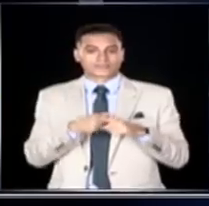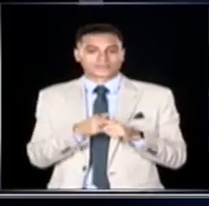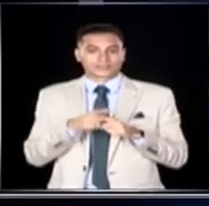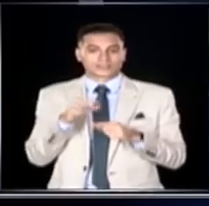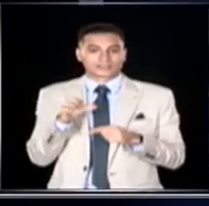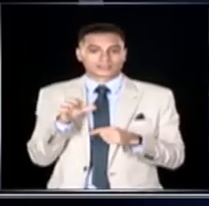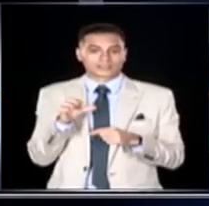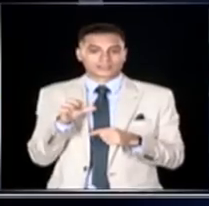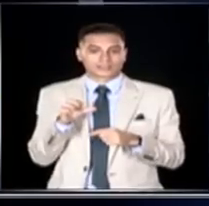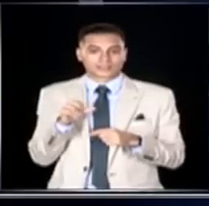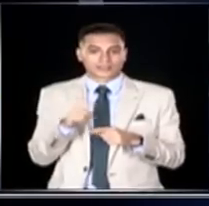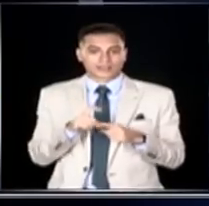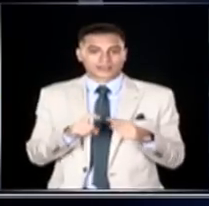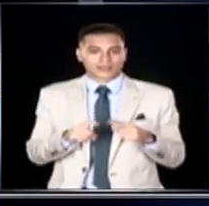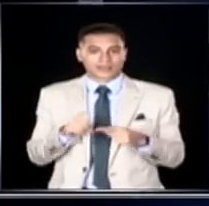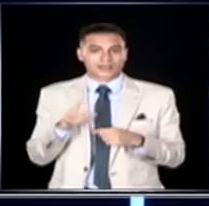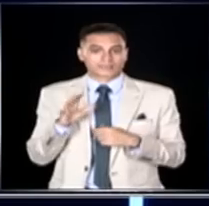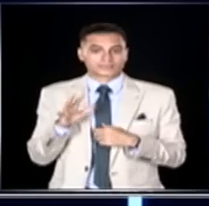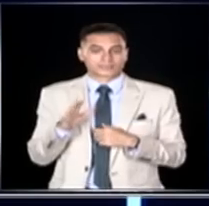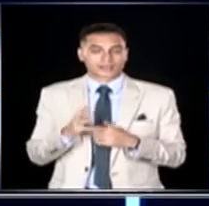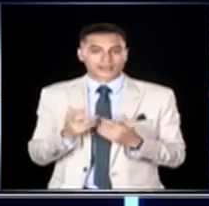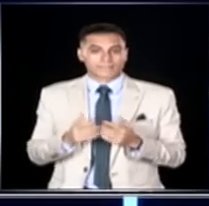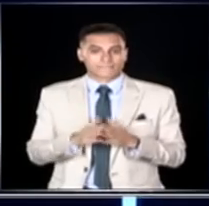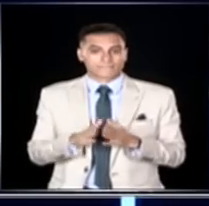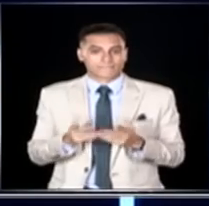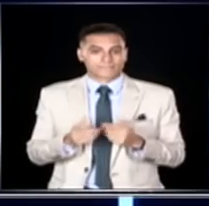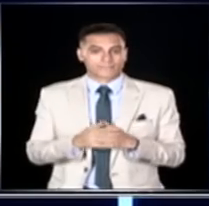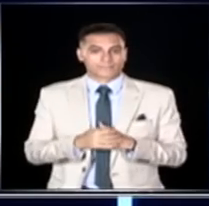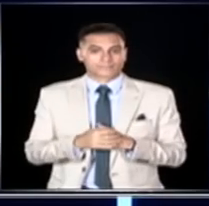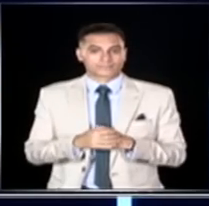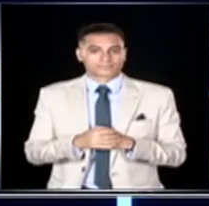9 على 5 يساوي كام؟